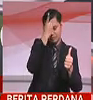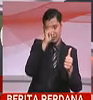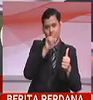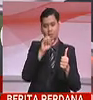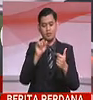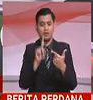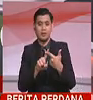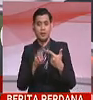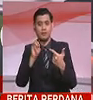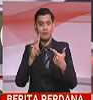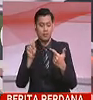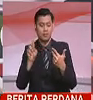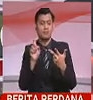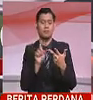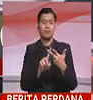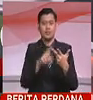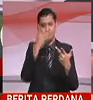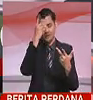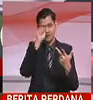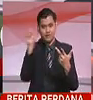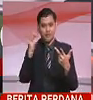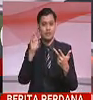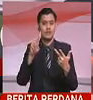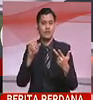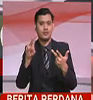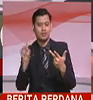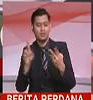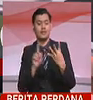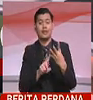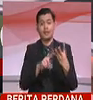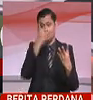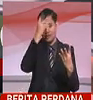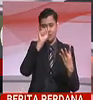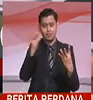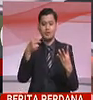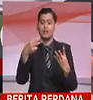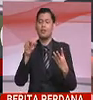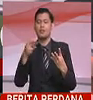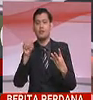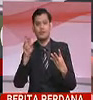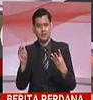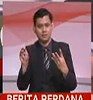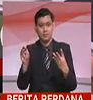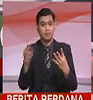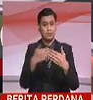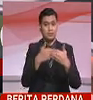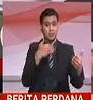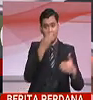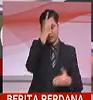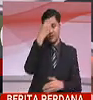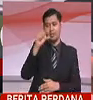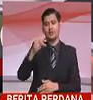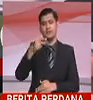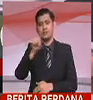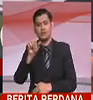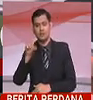Yahya, Datuk Sri Datuk Si Mi Chun dan Datuk Hashim Hamzah. Sebelum ini, Datuk Ghazali ialah Hakim